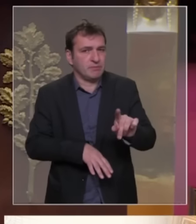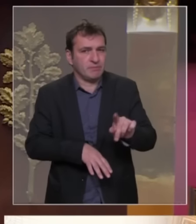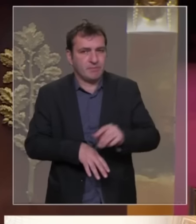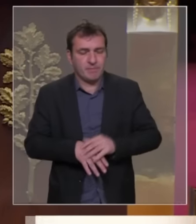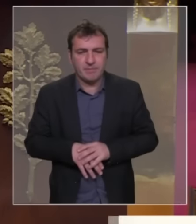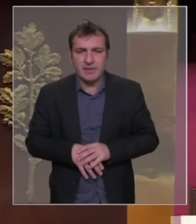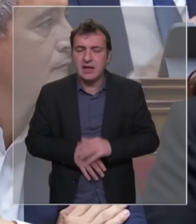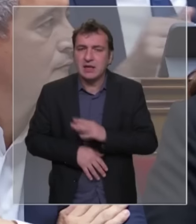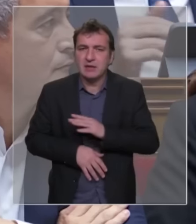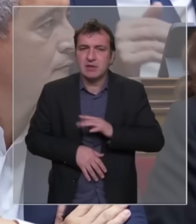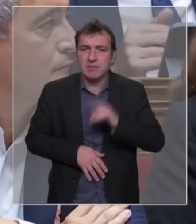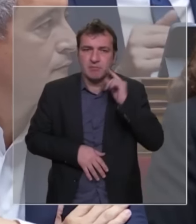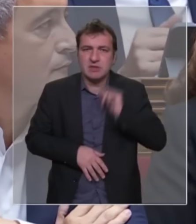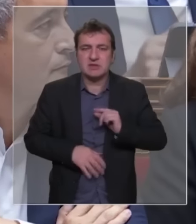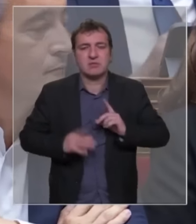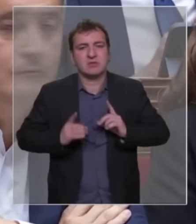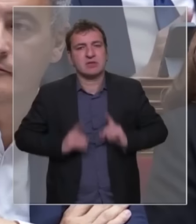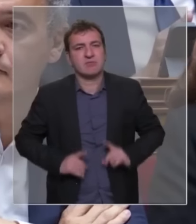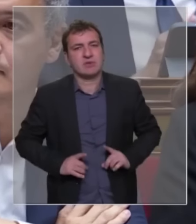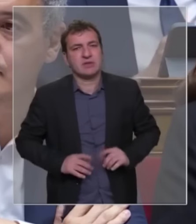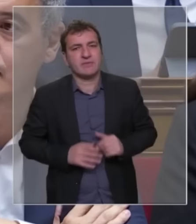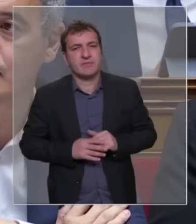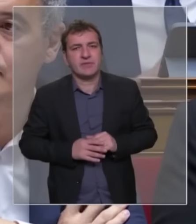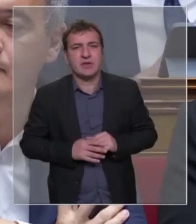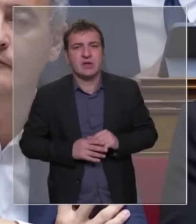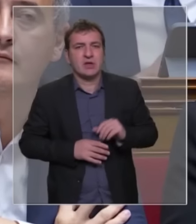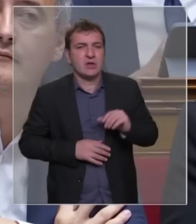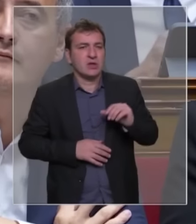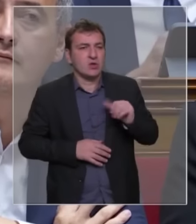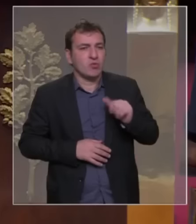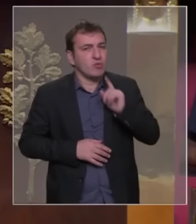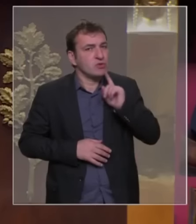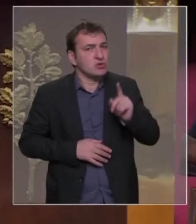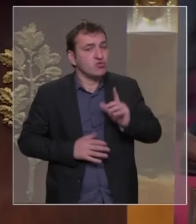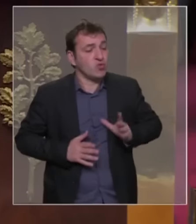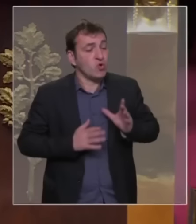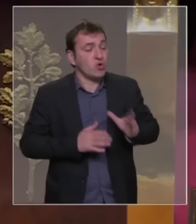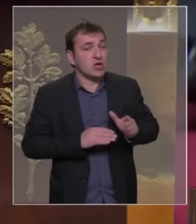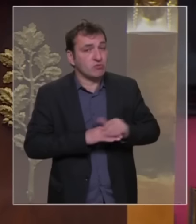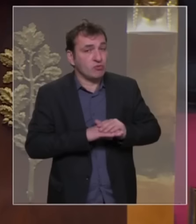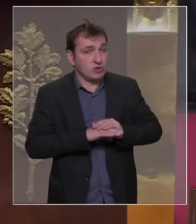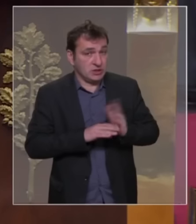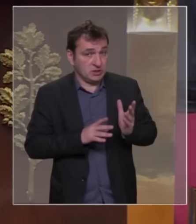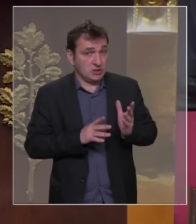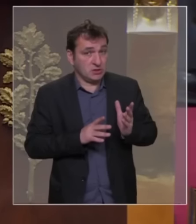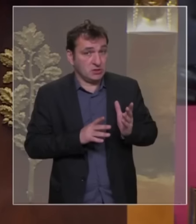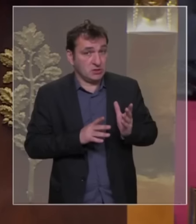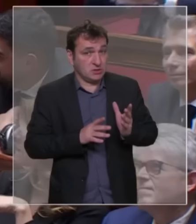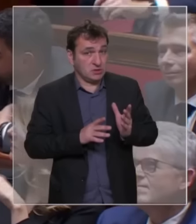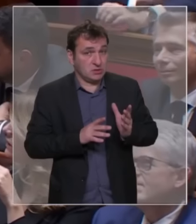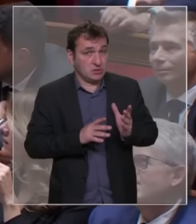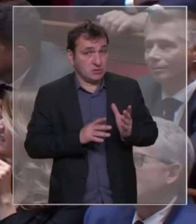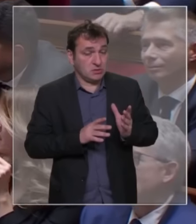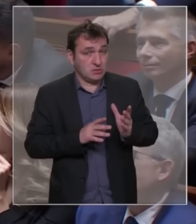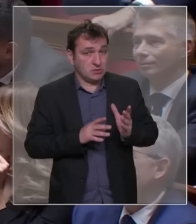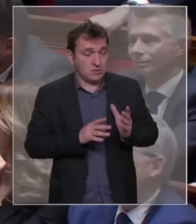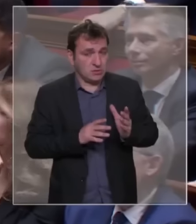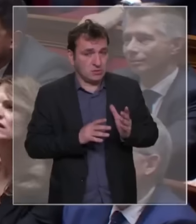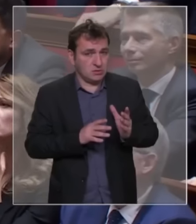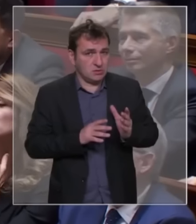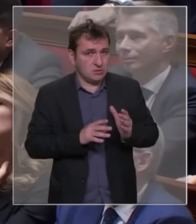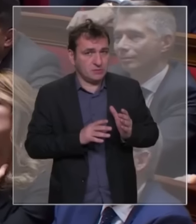Mesdames et messieurs les députés, depuis le premier jour de mon engagement politique, depuis le début de mon